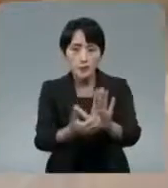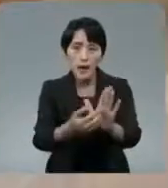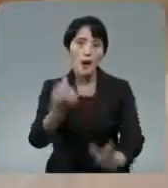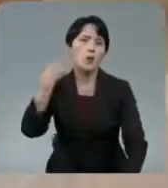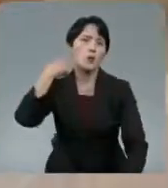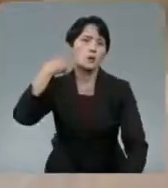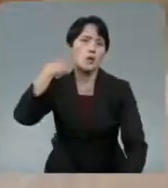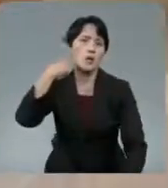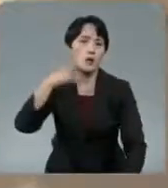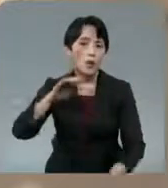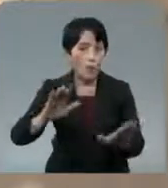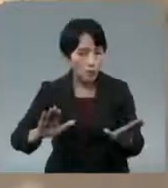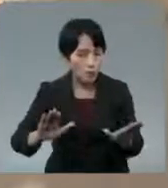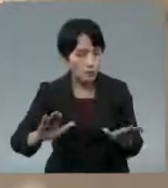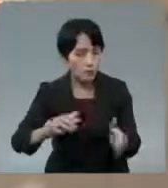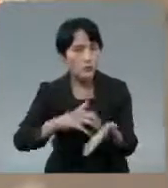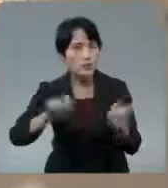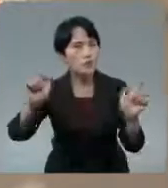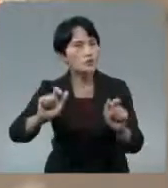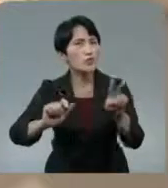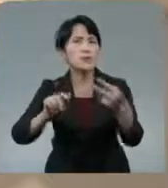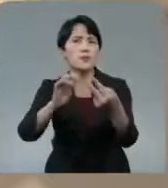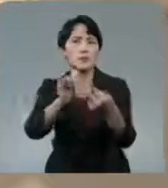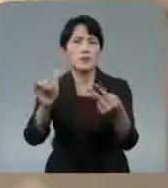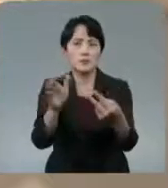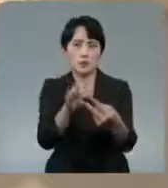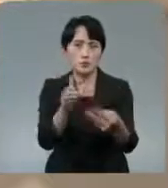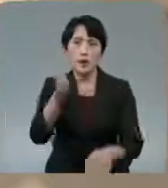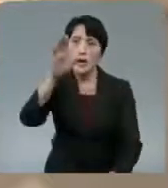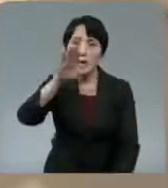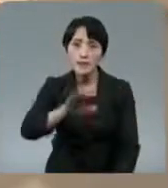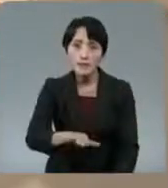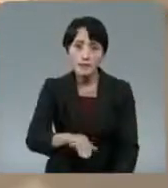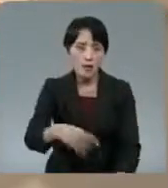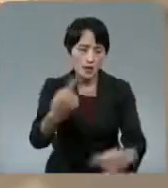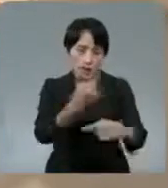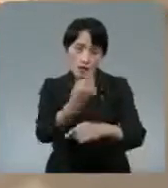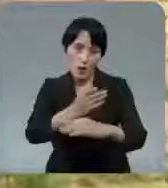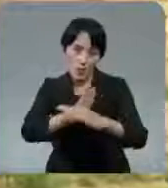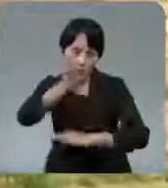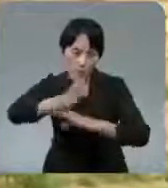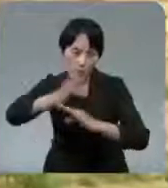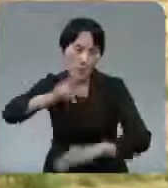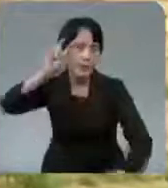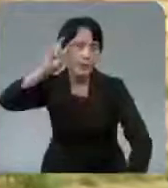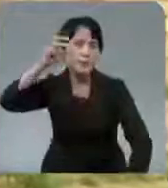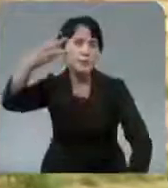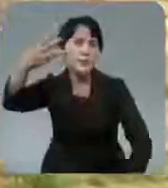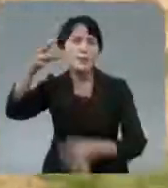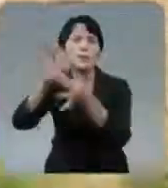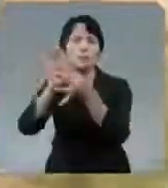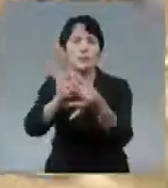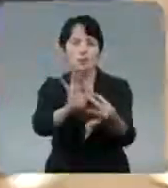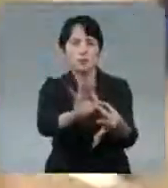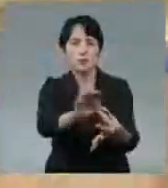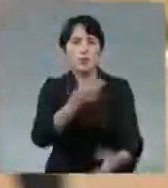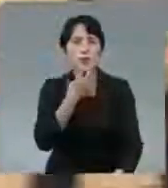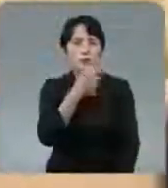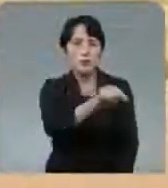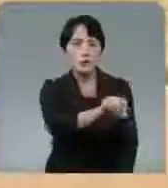darunter 1632 lokale und 42 eingeschleppte fälle bislang seien insgesamt